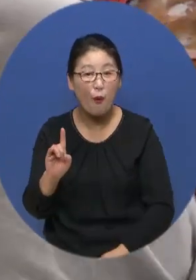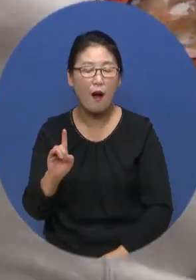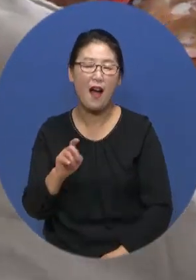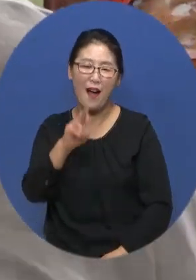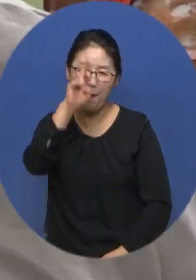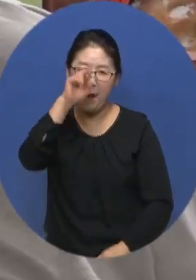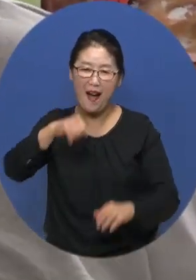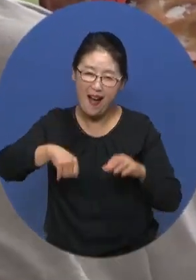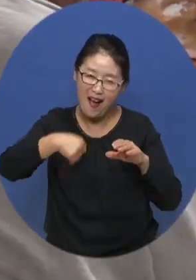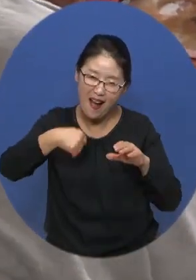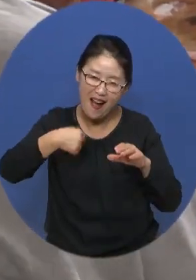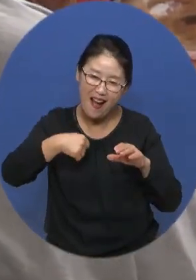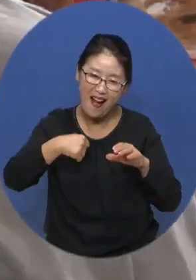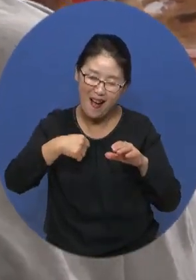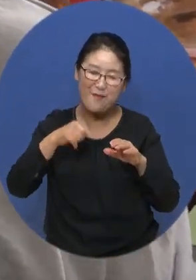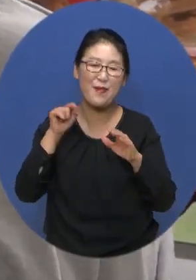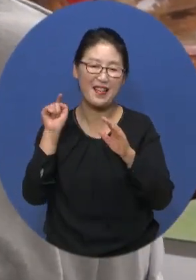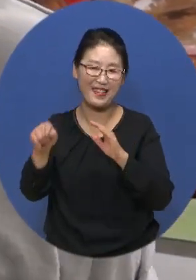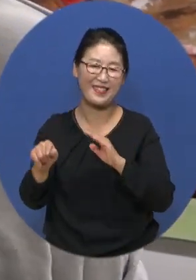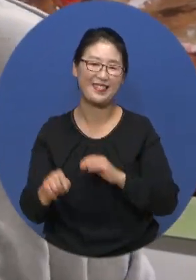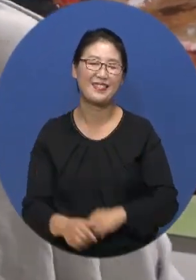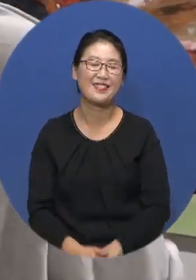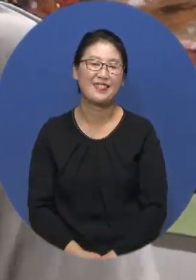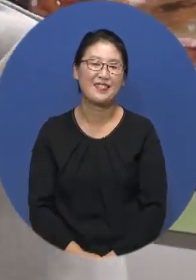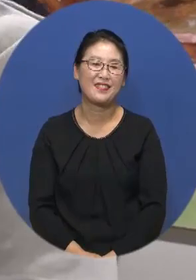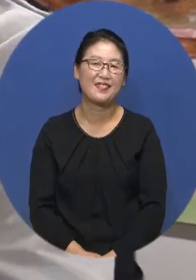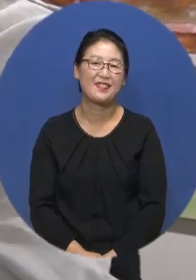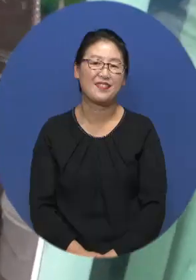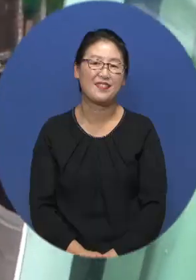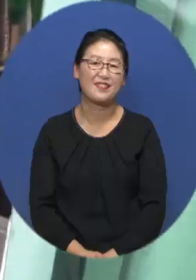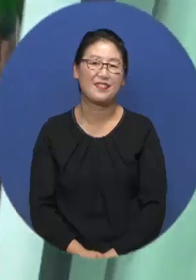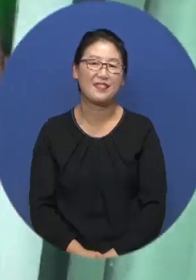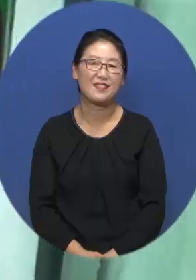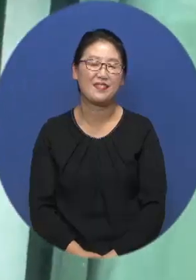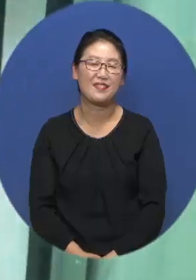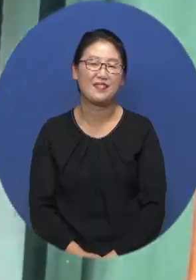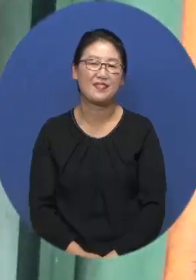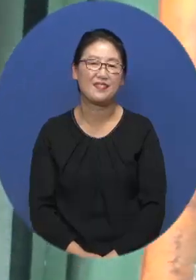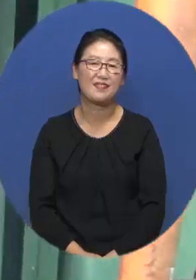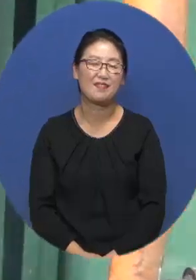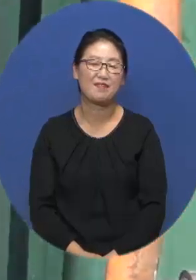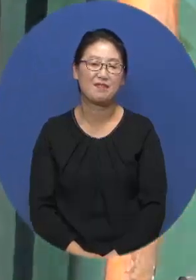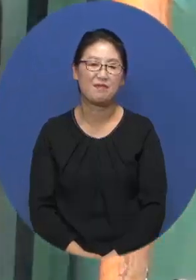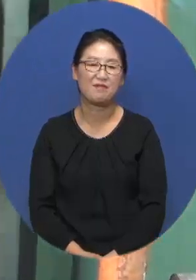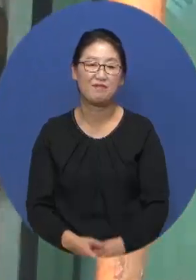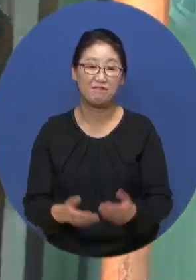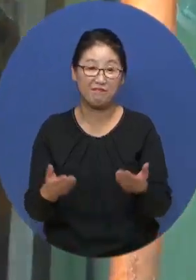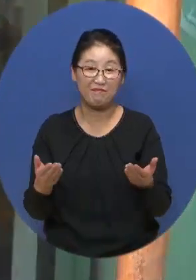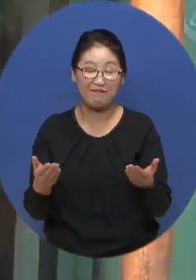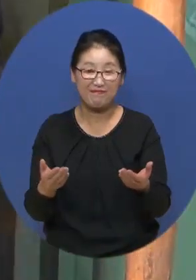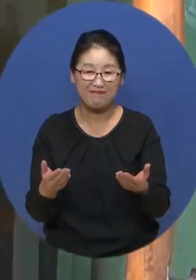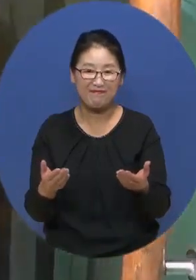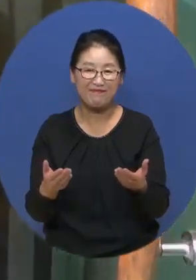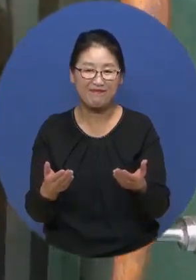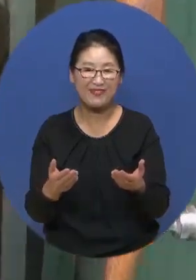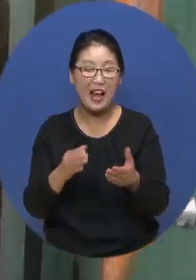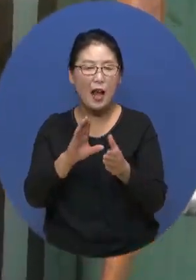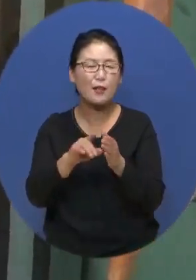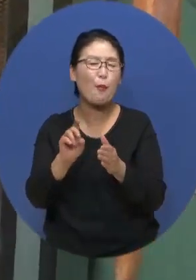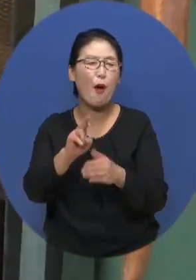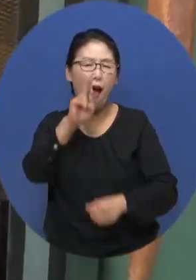먹으러 가는 거예요? 네. 직장 생활의 꽃